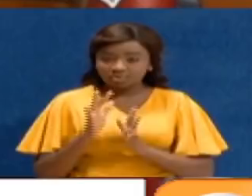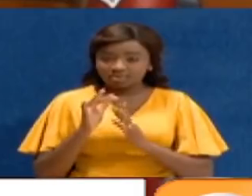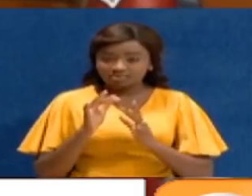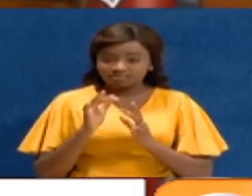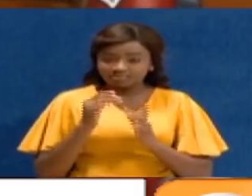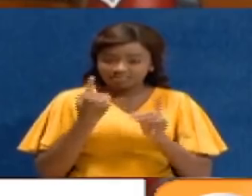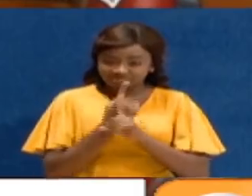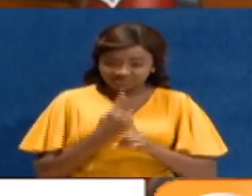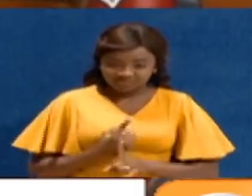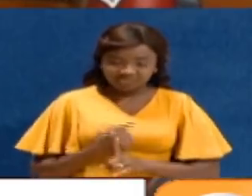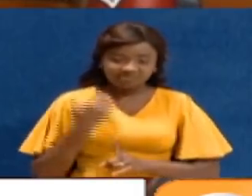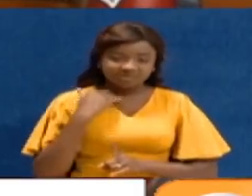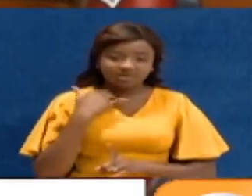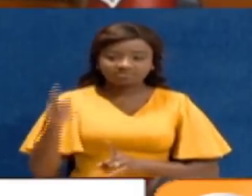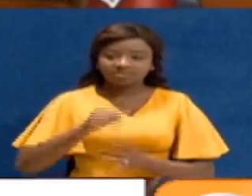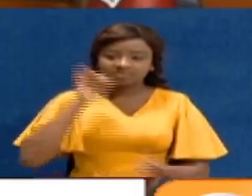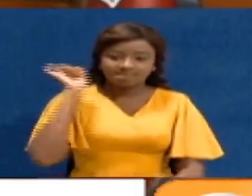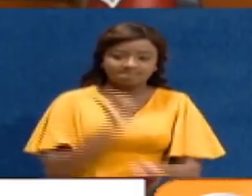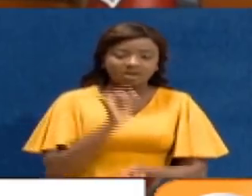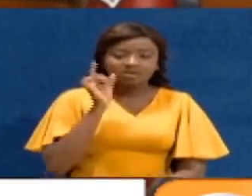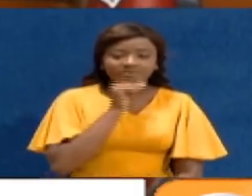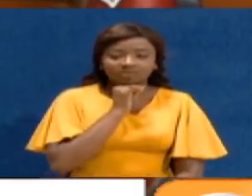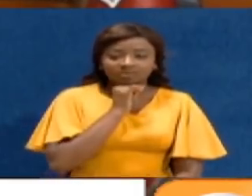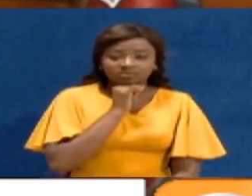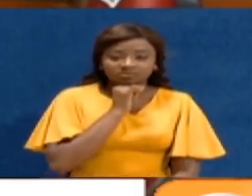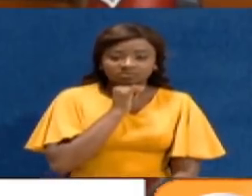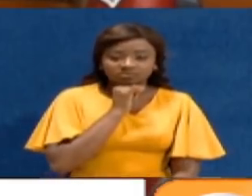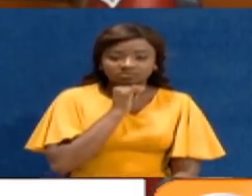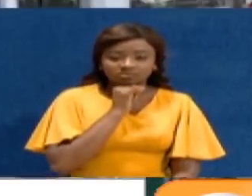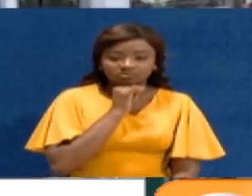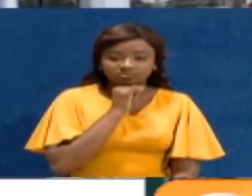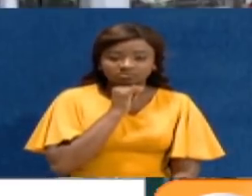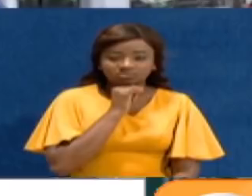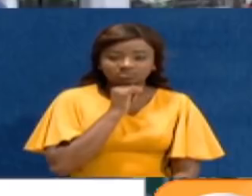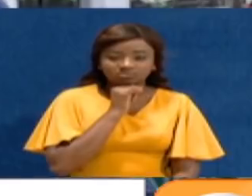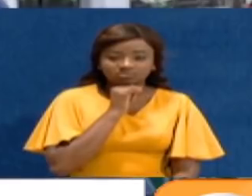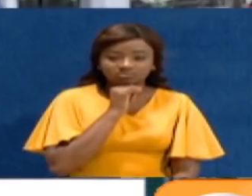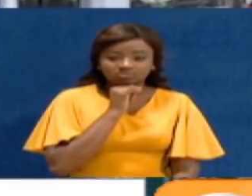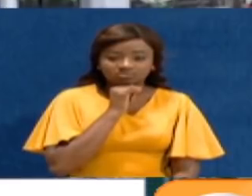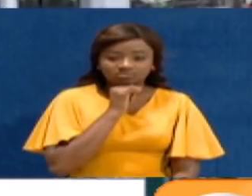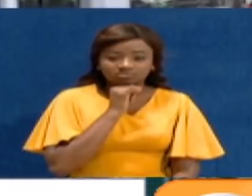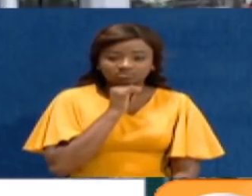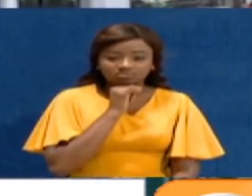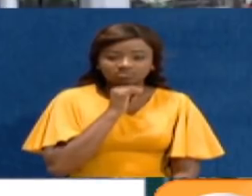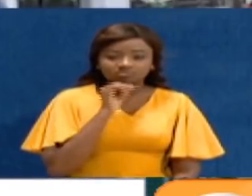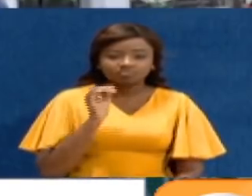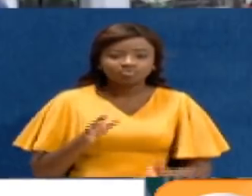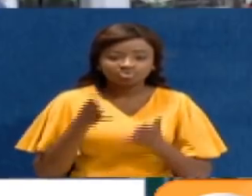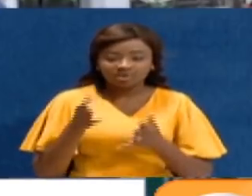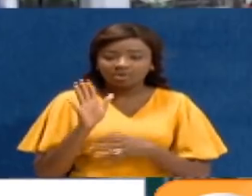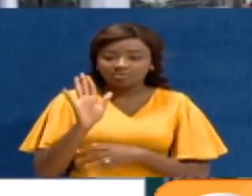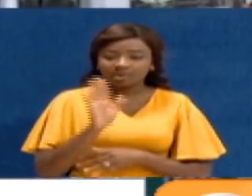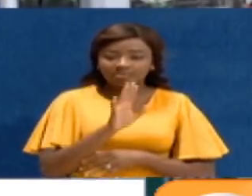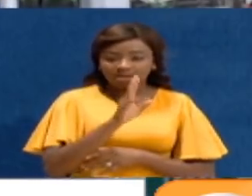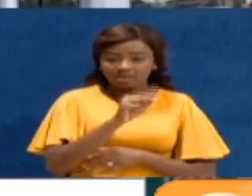been charged in the Anti-Corruption Court. Sasa karani wa bunge la kaunti ya